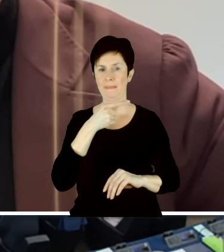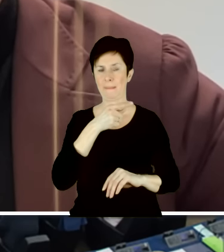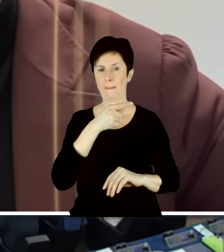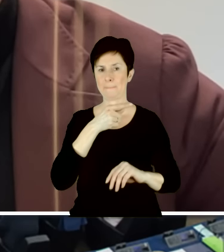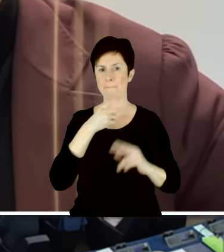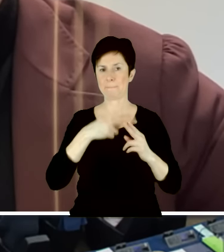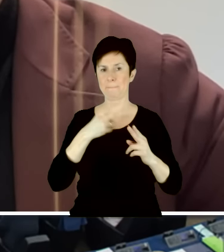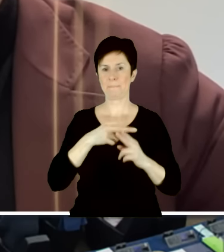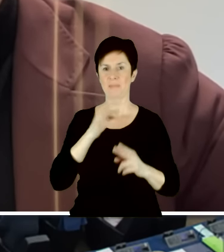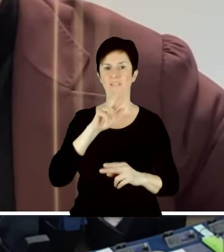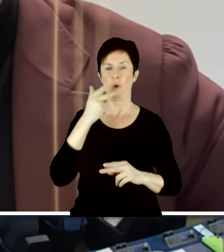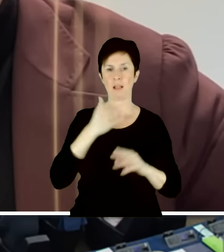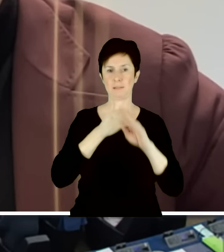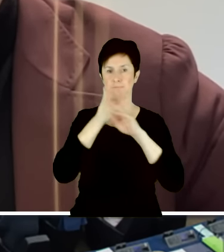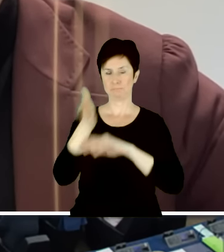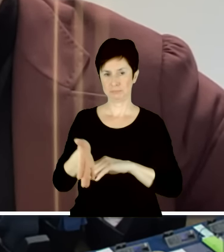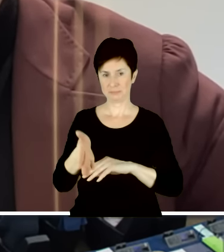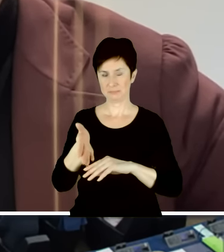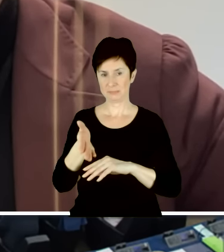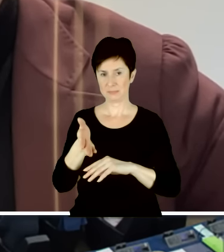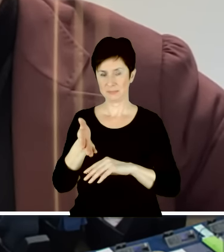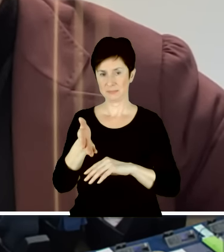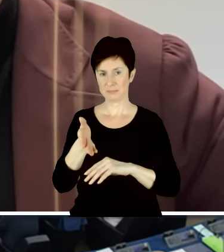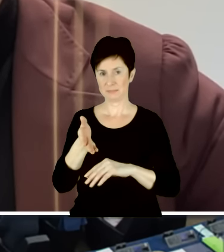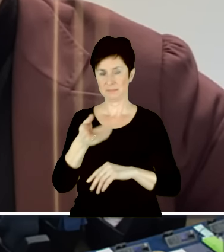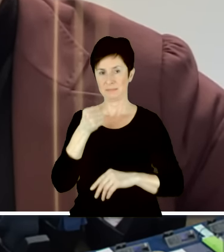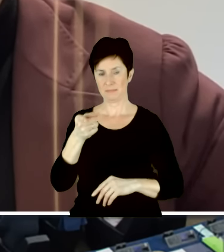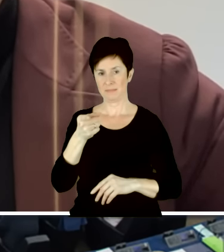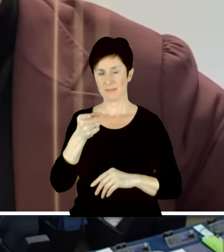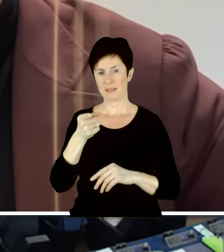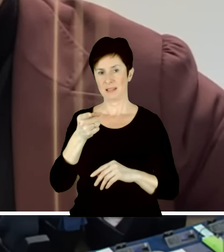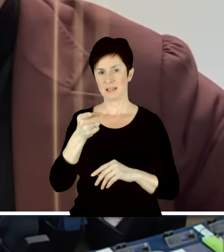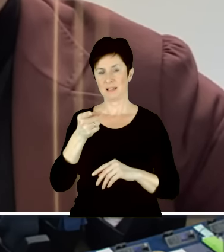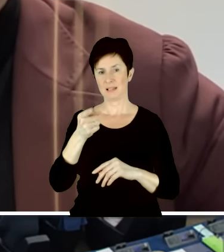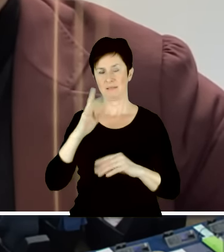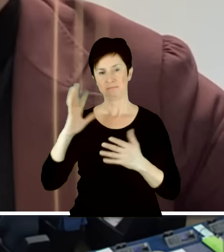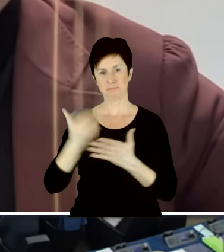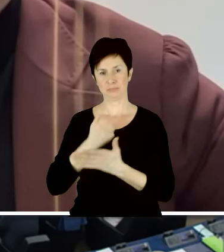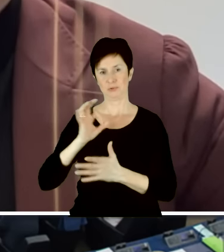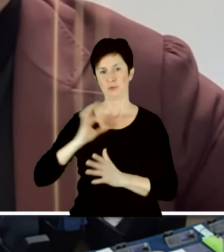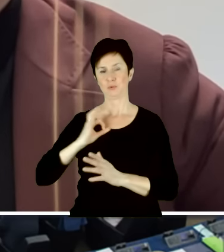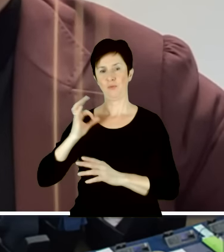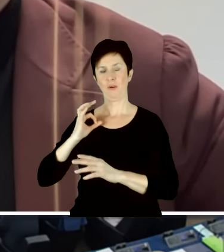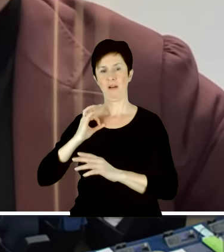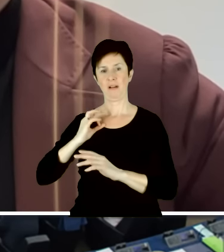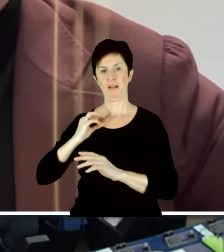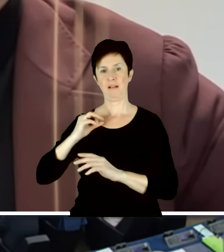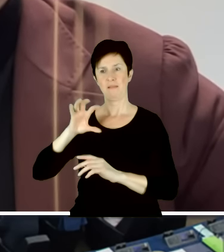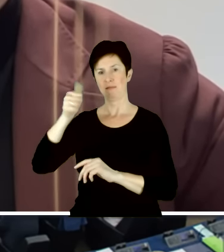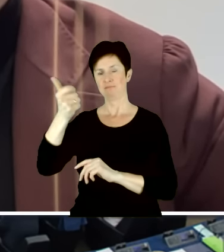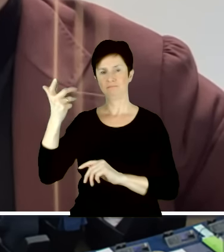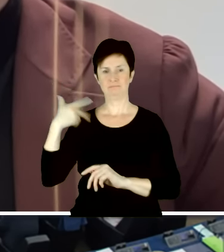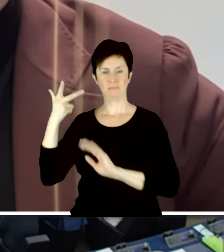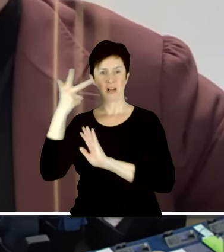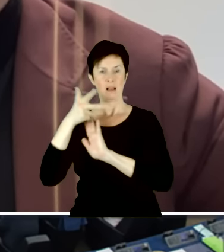TVN-u. Pan zdecydował się wziąć ze sobą własną ekipę filmową. Dlaczego zdecydował się pan na